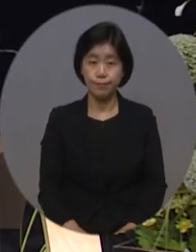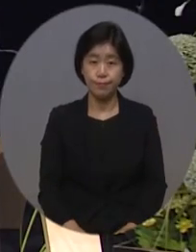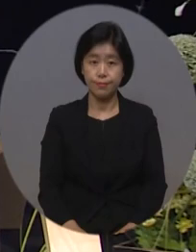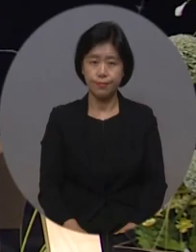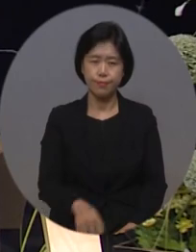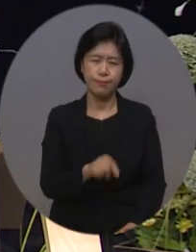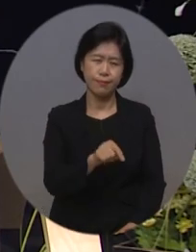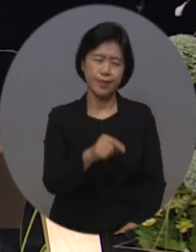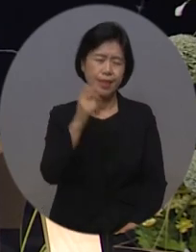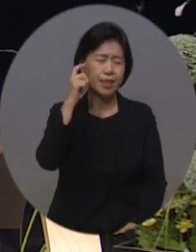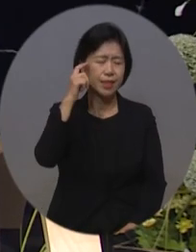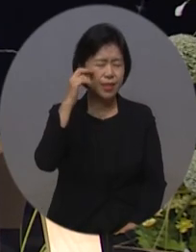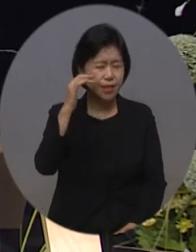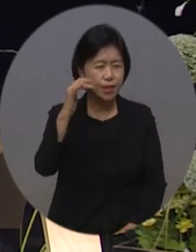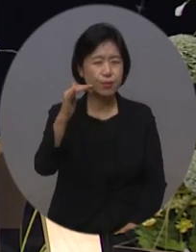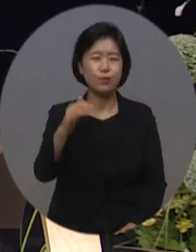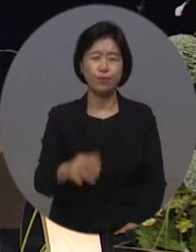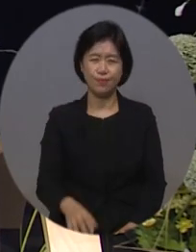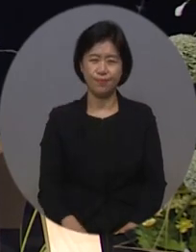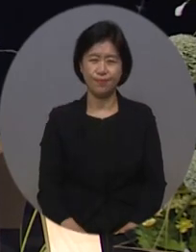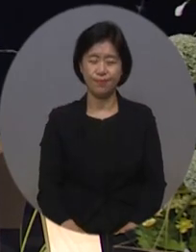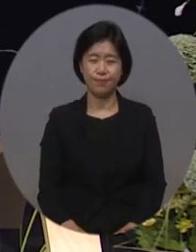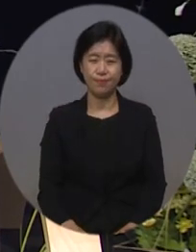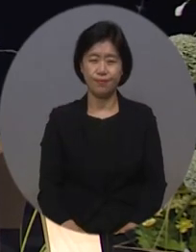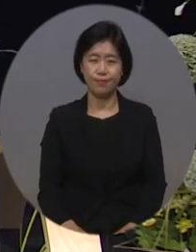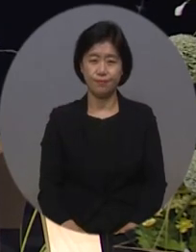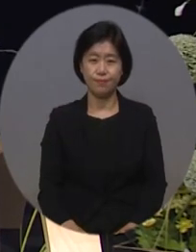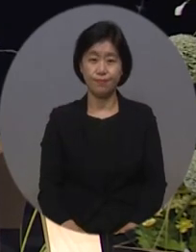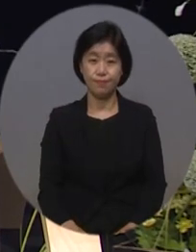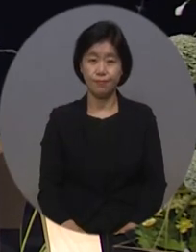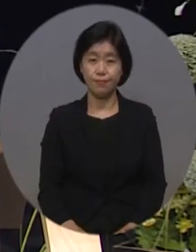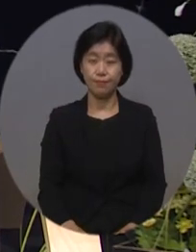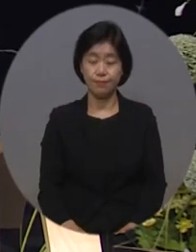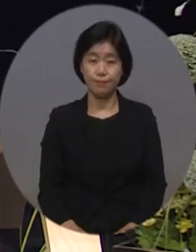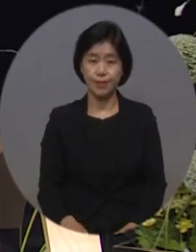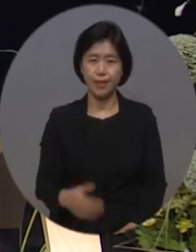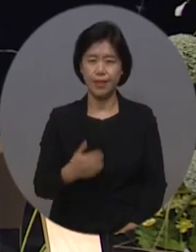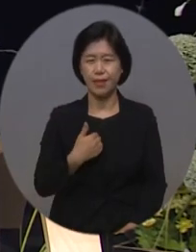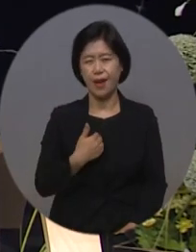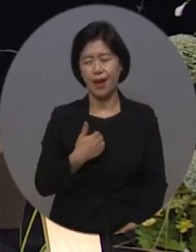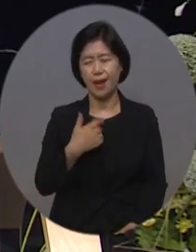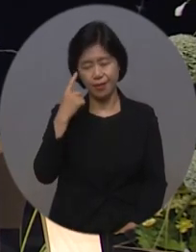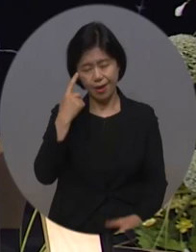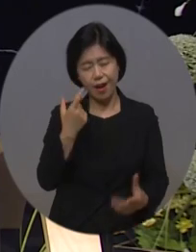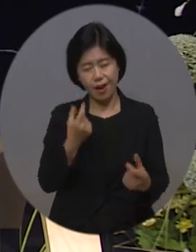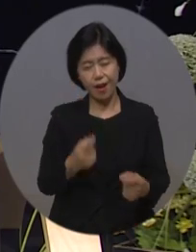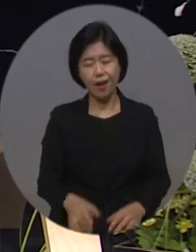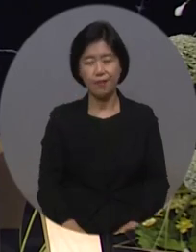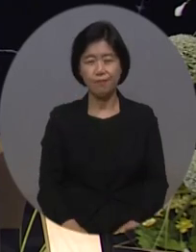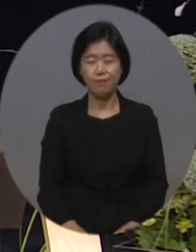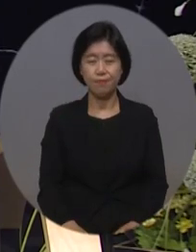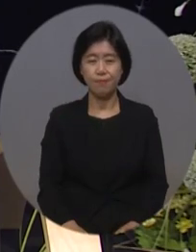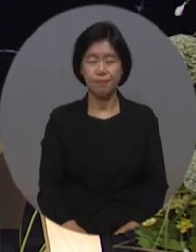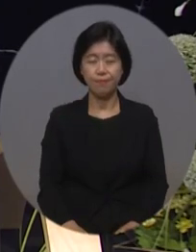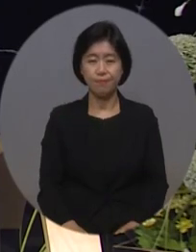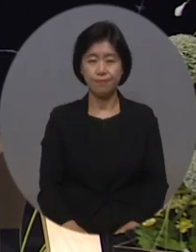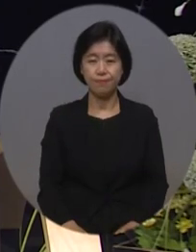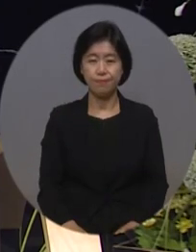그리움이라는 감정이 그것 아닐까요? 저는 그렇게 말하고 싶습니다.